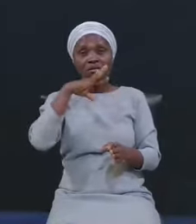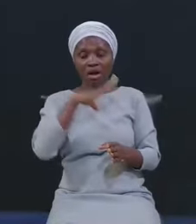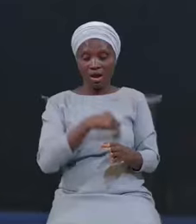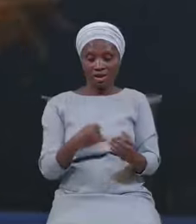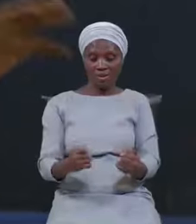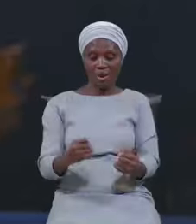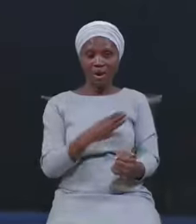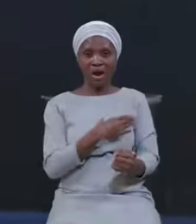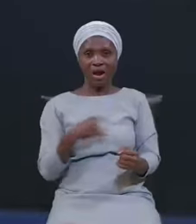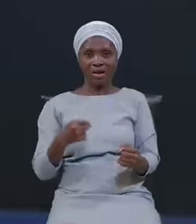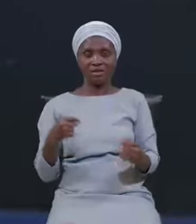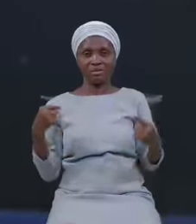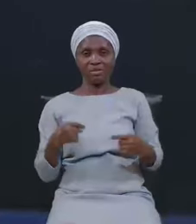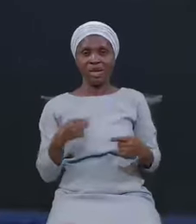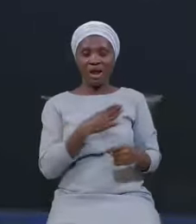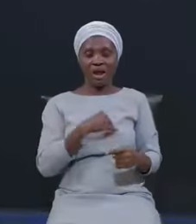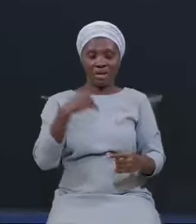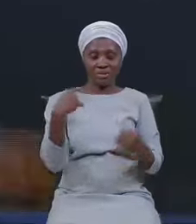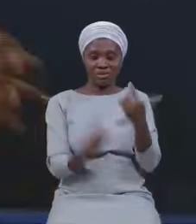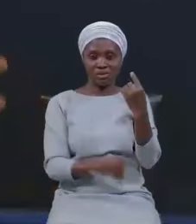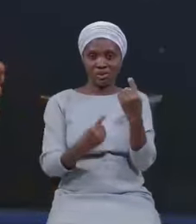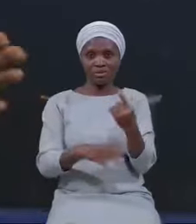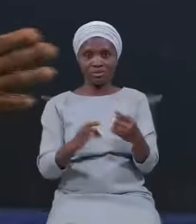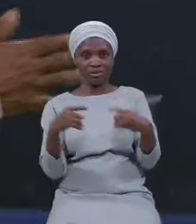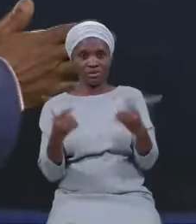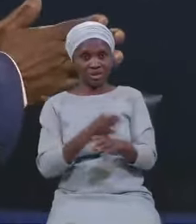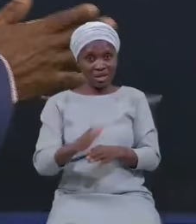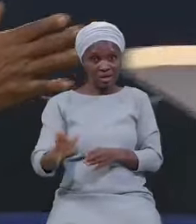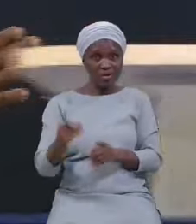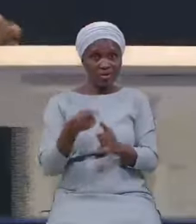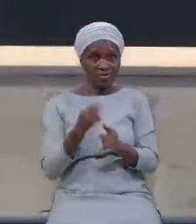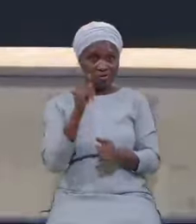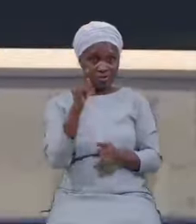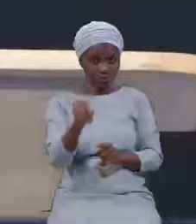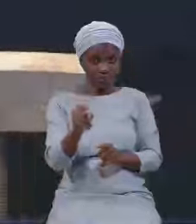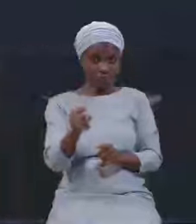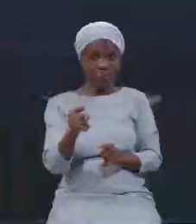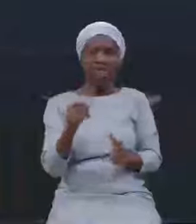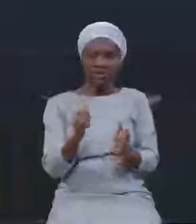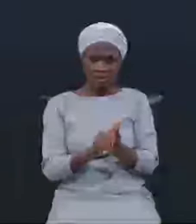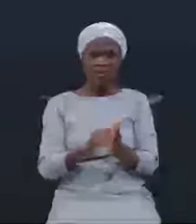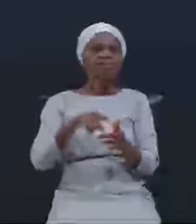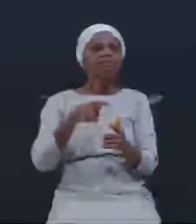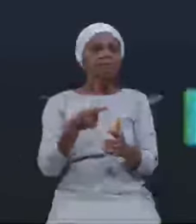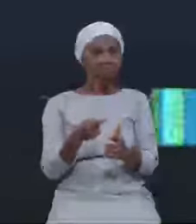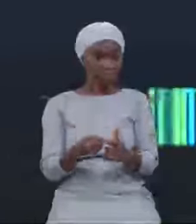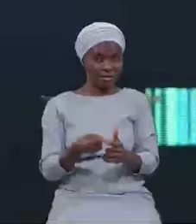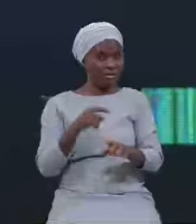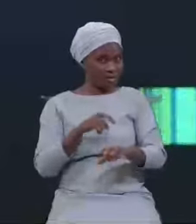les plaies du péché de votre vie, c'est en ce moment seulement que vous serez